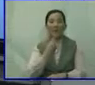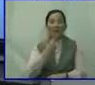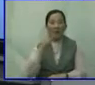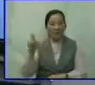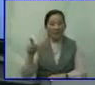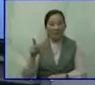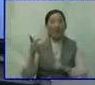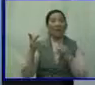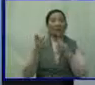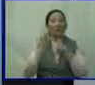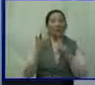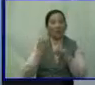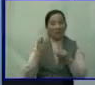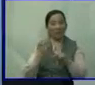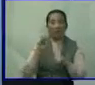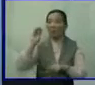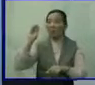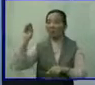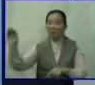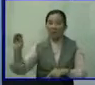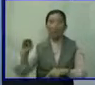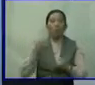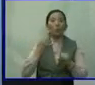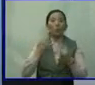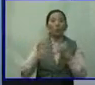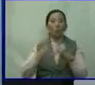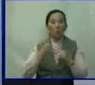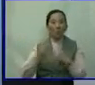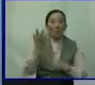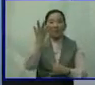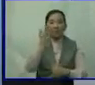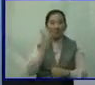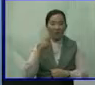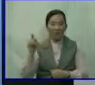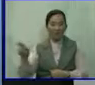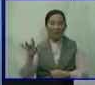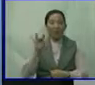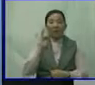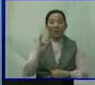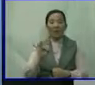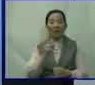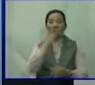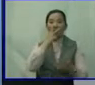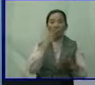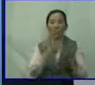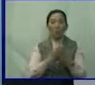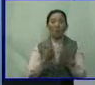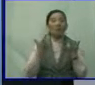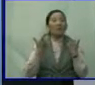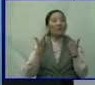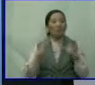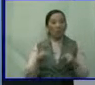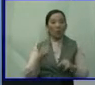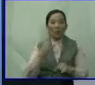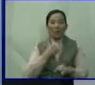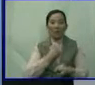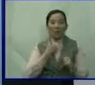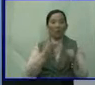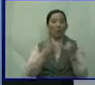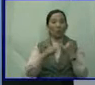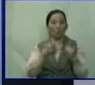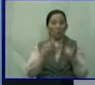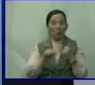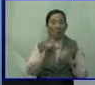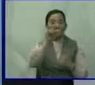фирма обозначена у нас желтеньким цветом. И посмотрим, где же у нас желтый